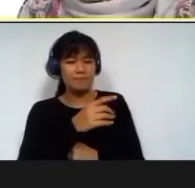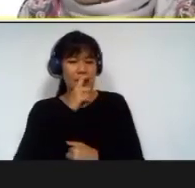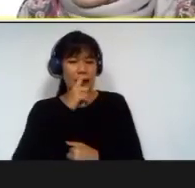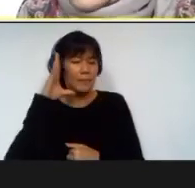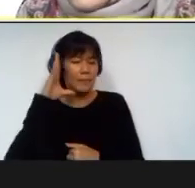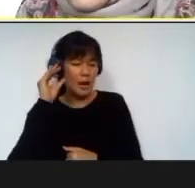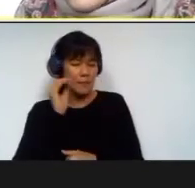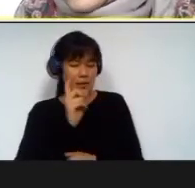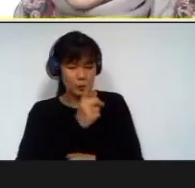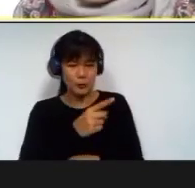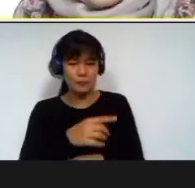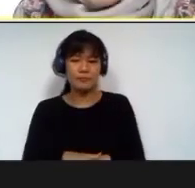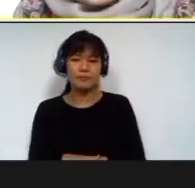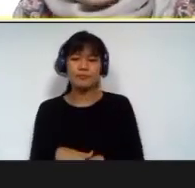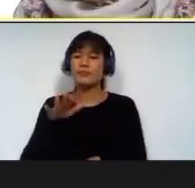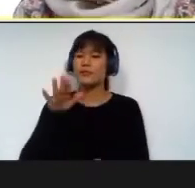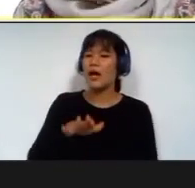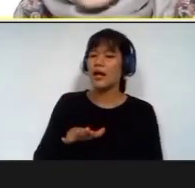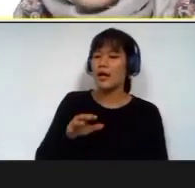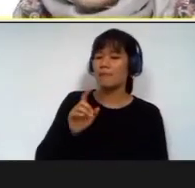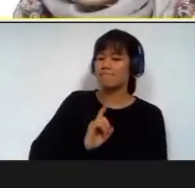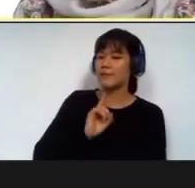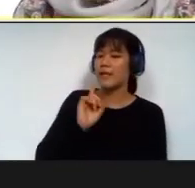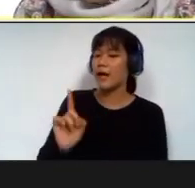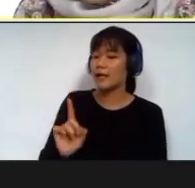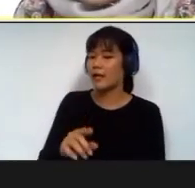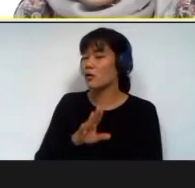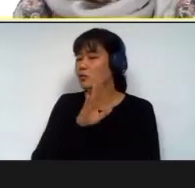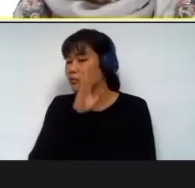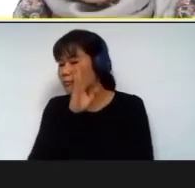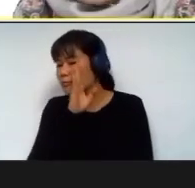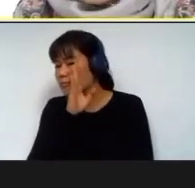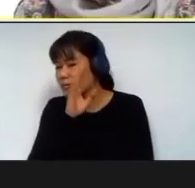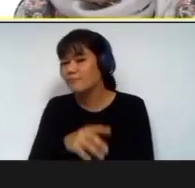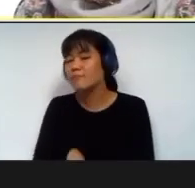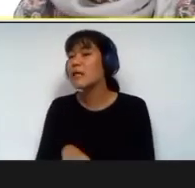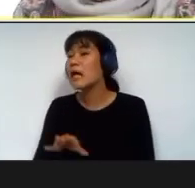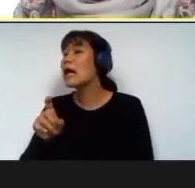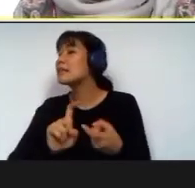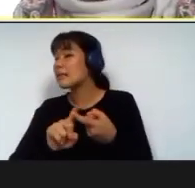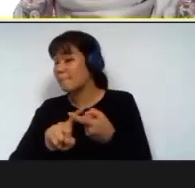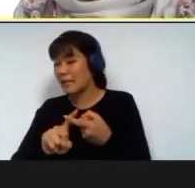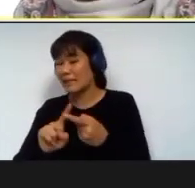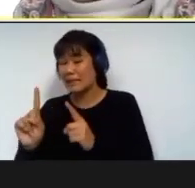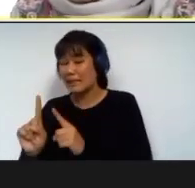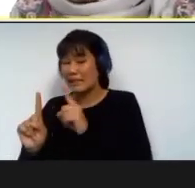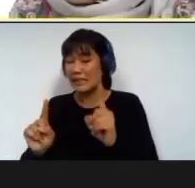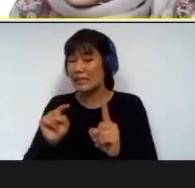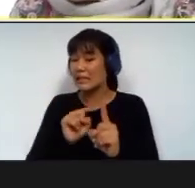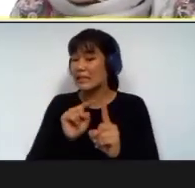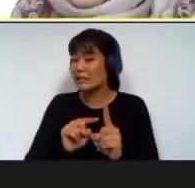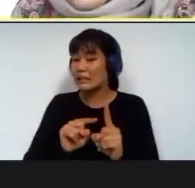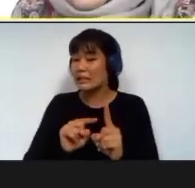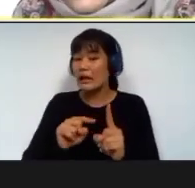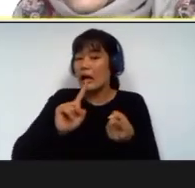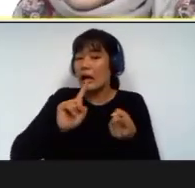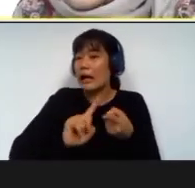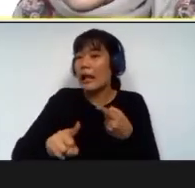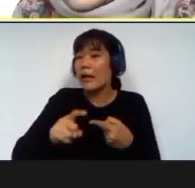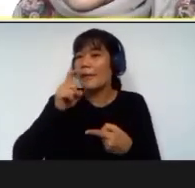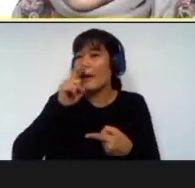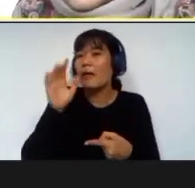gitu. Lalu anak saya maju, bisikin gurunya, dia bilang teman sebangkunya tidak mengenal ayahnya sejak